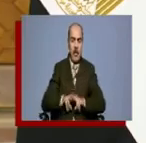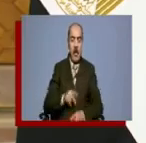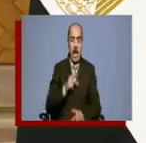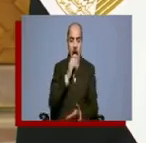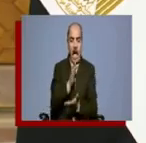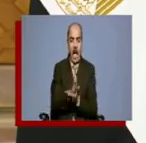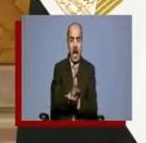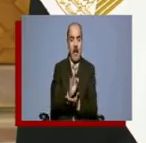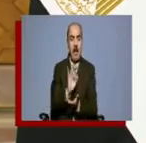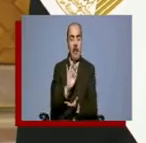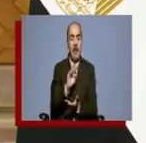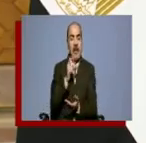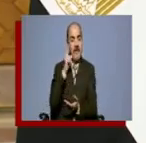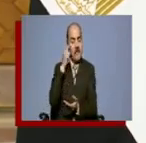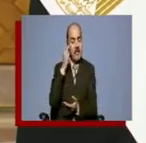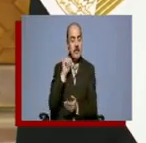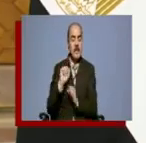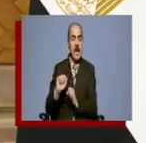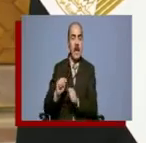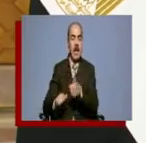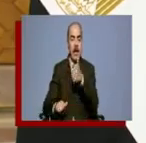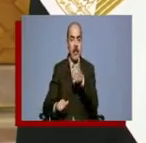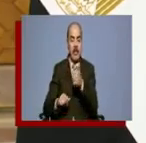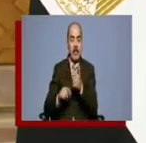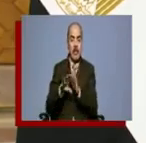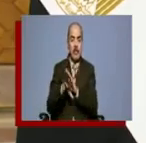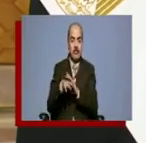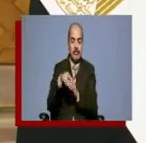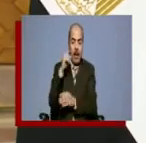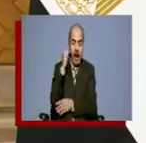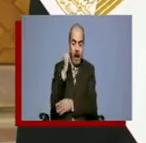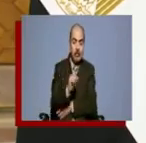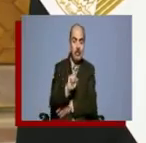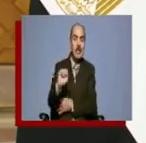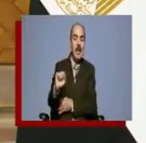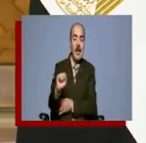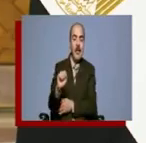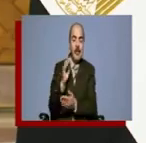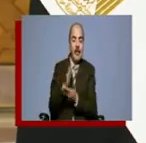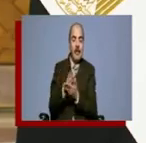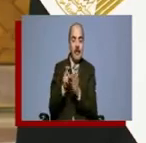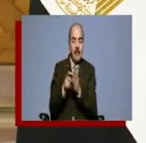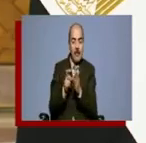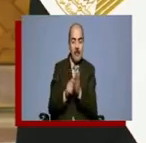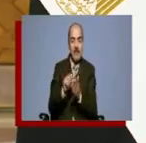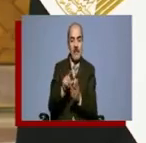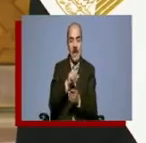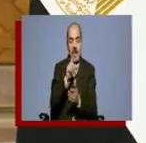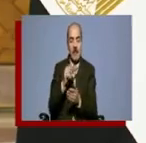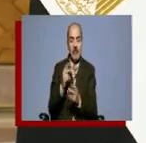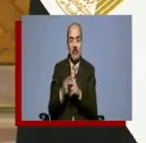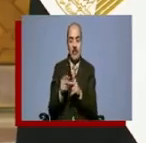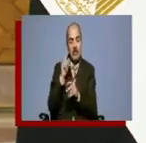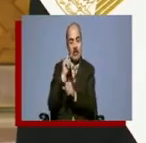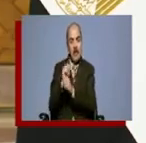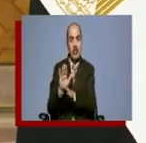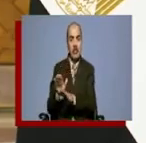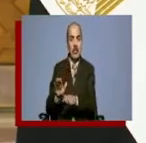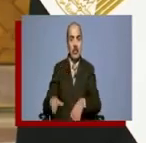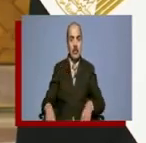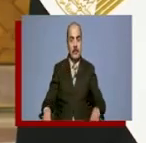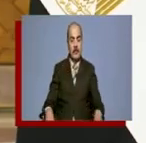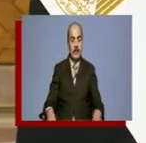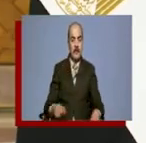بتضحيتها وبما فعلناه فيهم لابد ان يختاروا الطريق اما اختيار ان هم